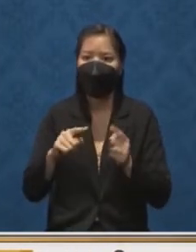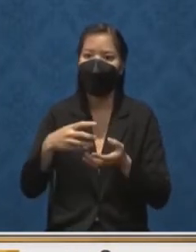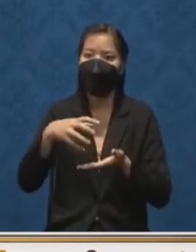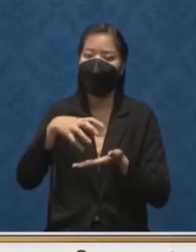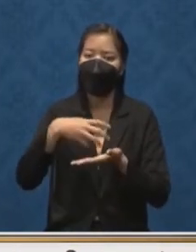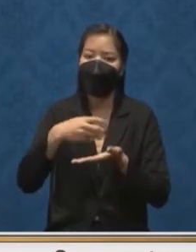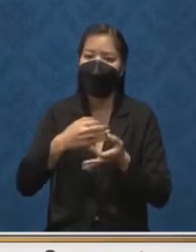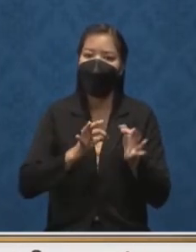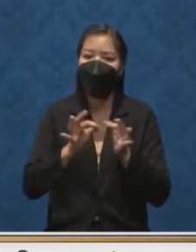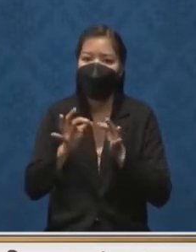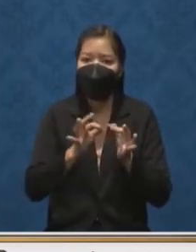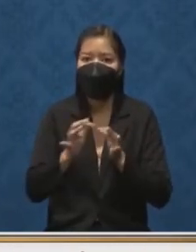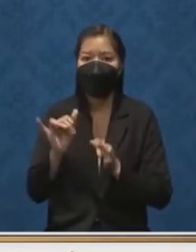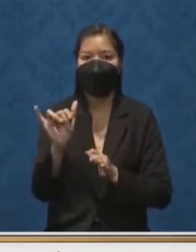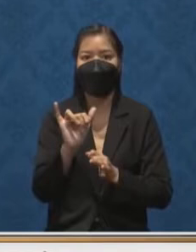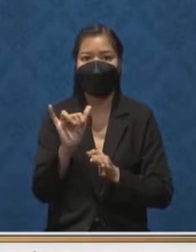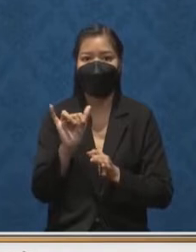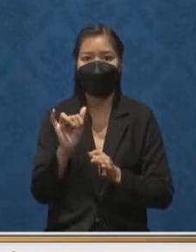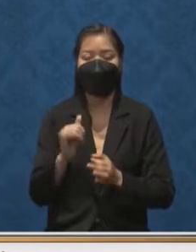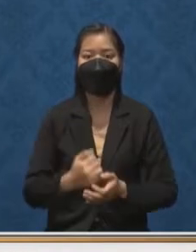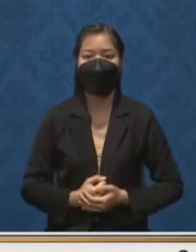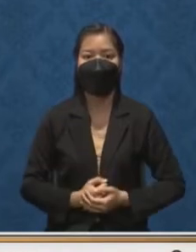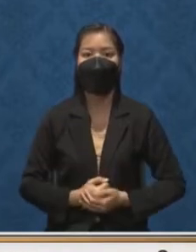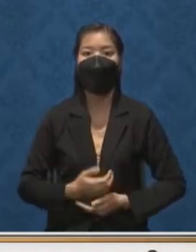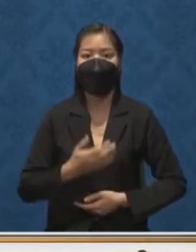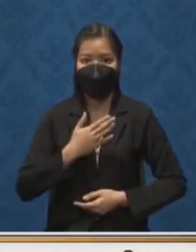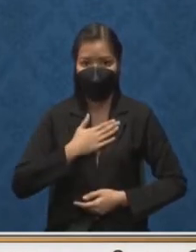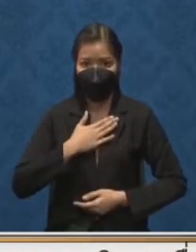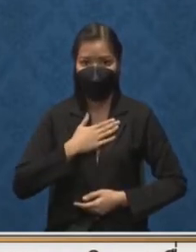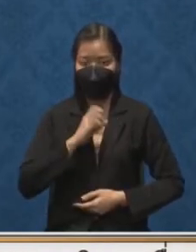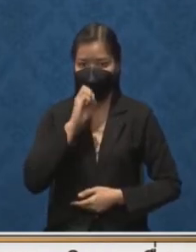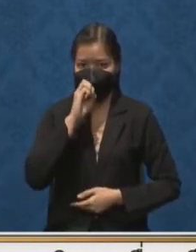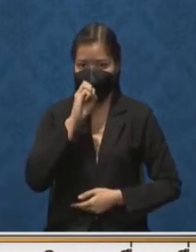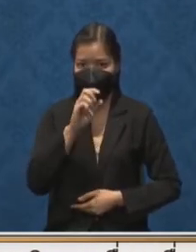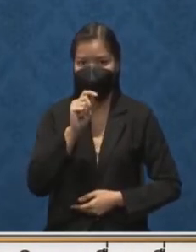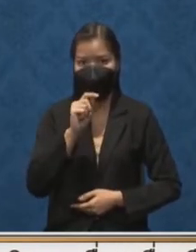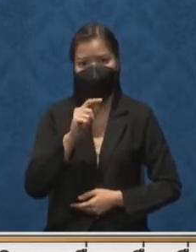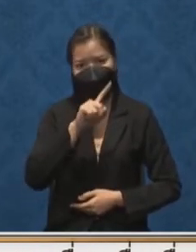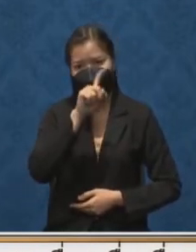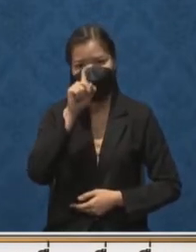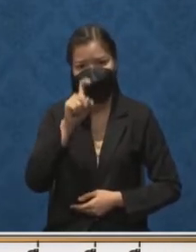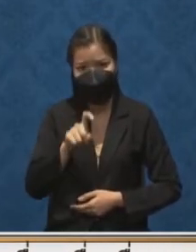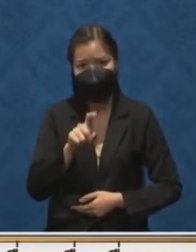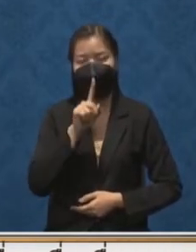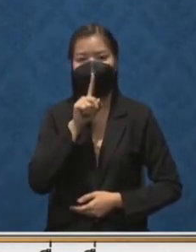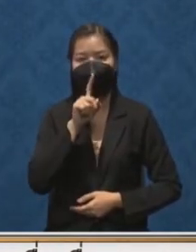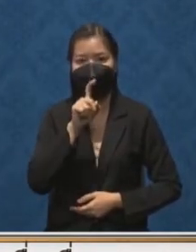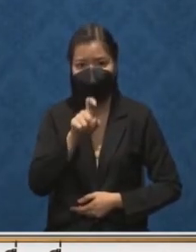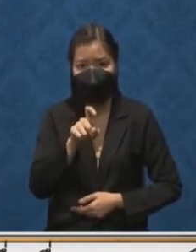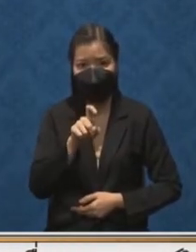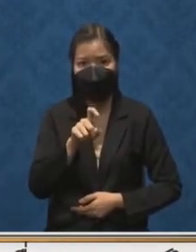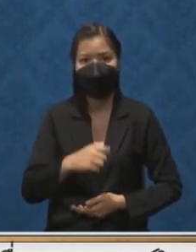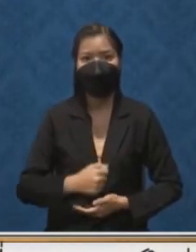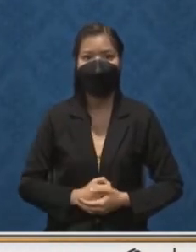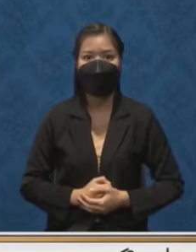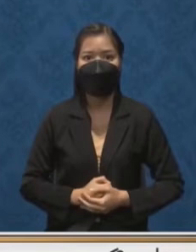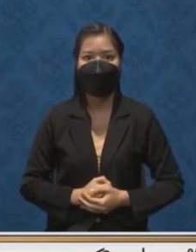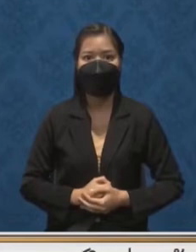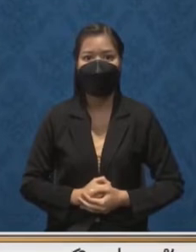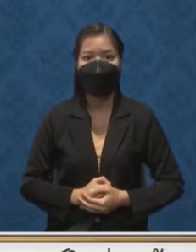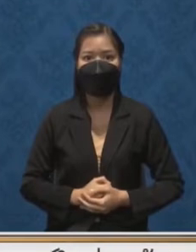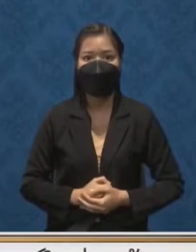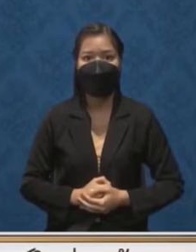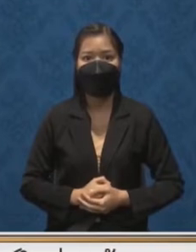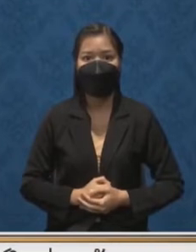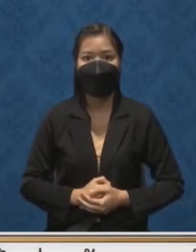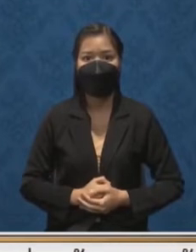ครัผมกตองถอโอกานี้ทงอภิบายย้ำใส่ทผมไดพูดไปและตคำถาม ด้วยว่าหลักคิดของกรรมธิการเน